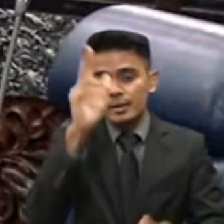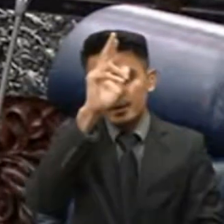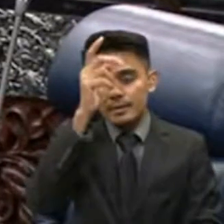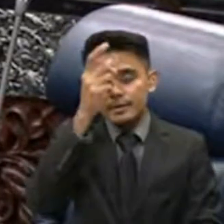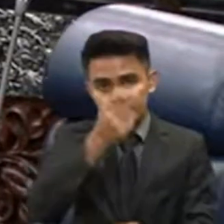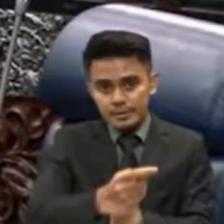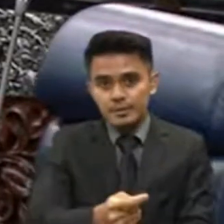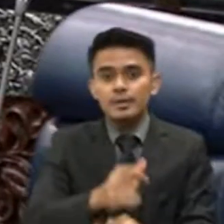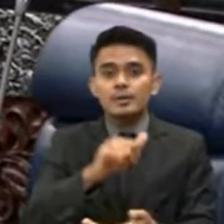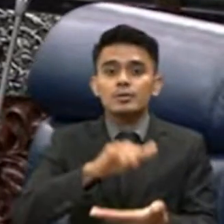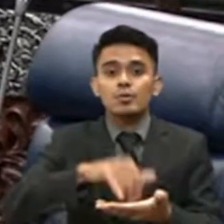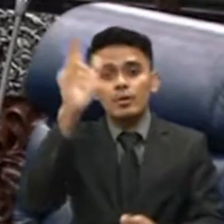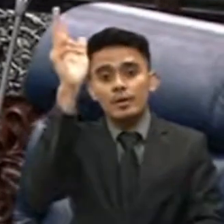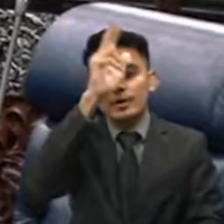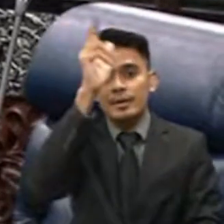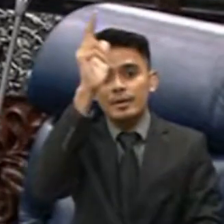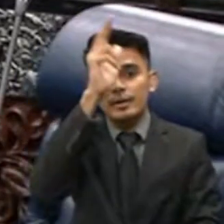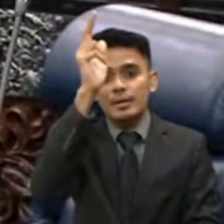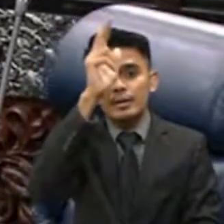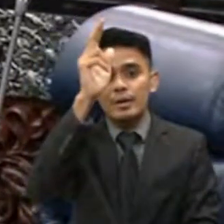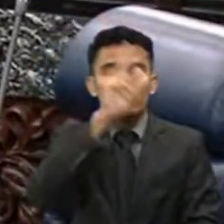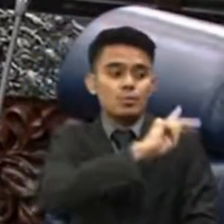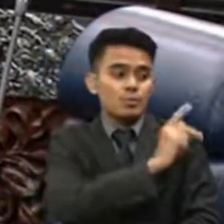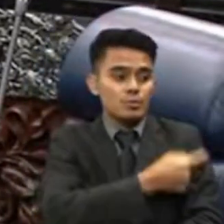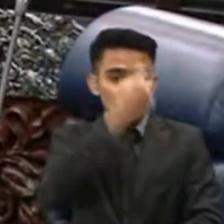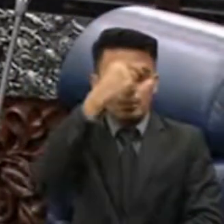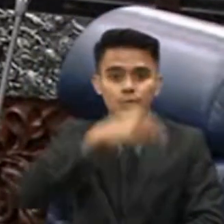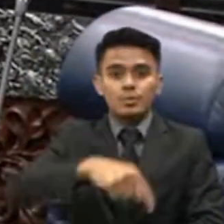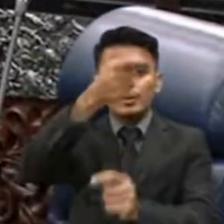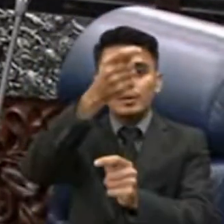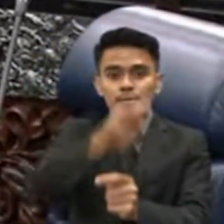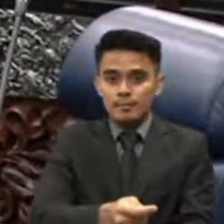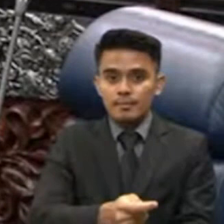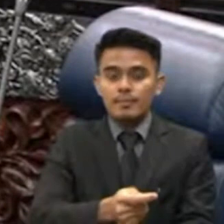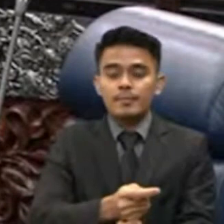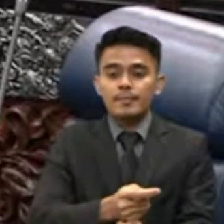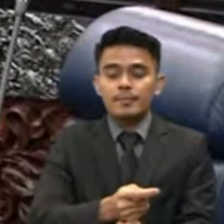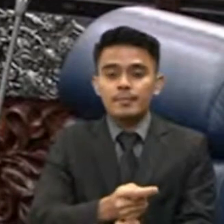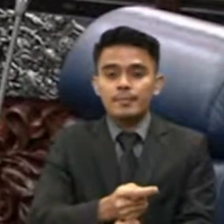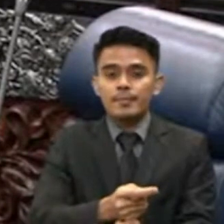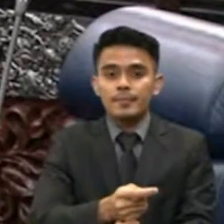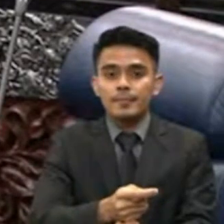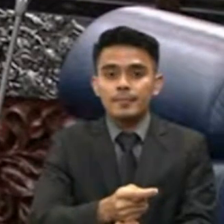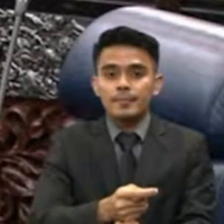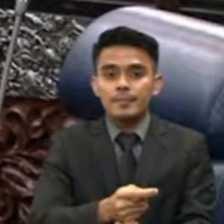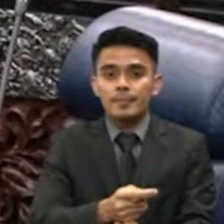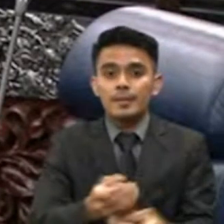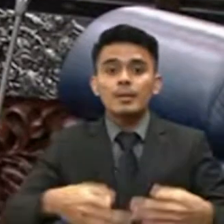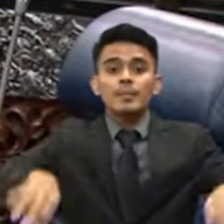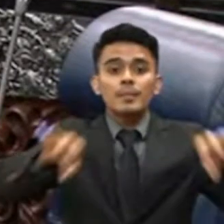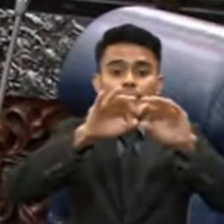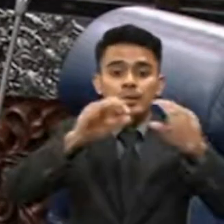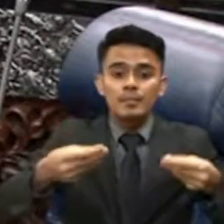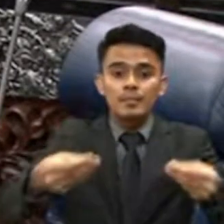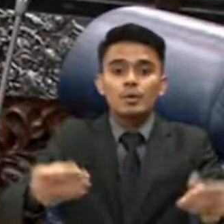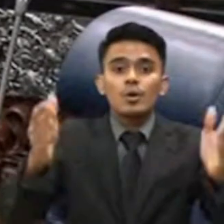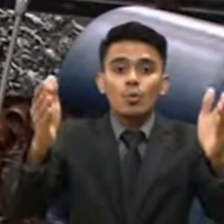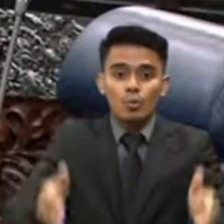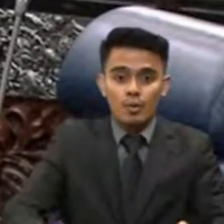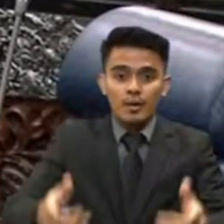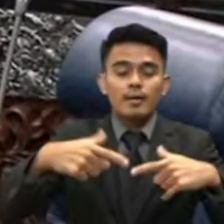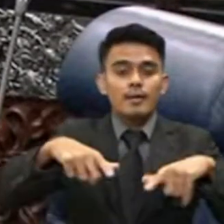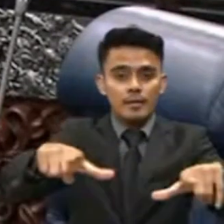itu kajian punya kuasa untuk meletakkan kepada asalkan bagilah kepada yang layak